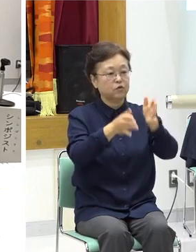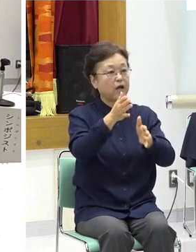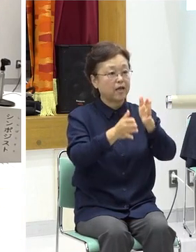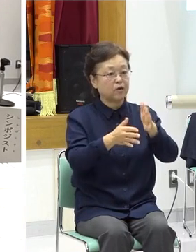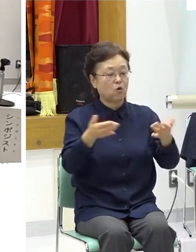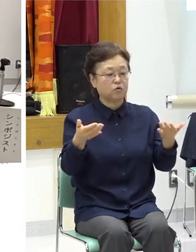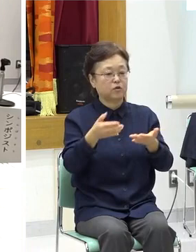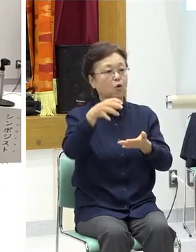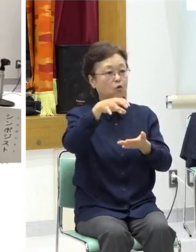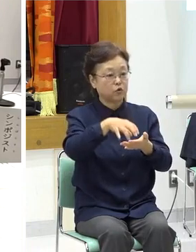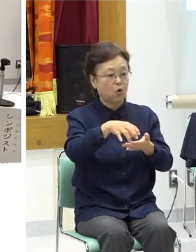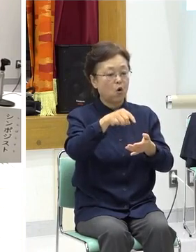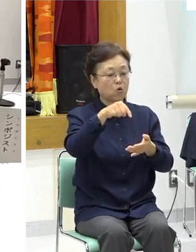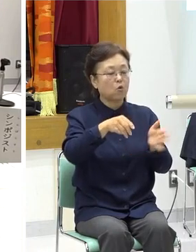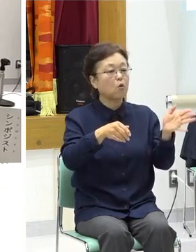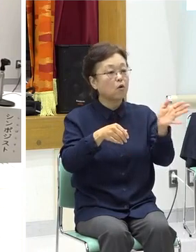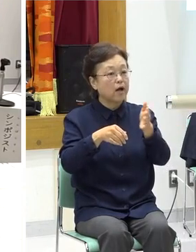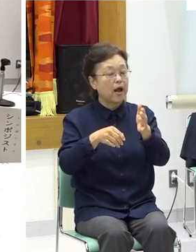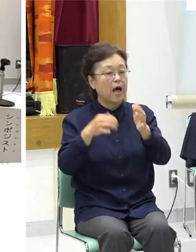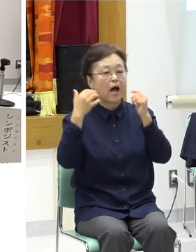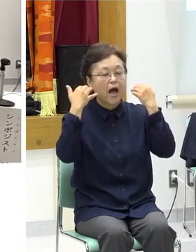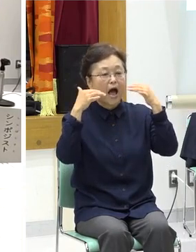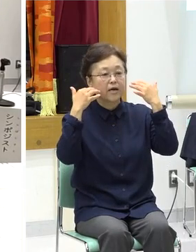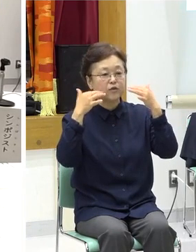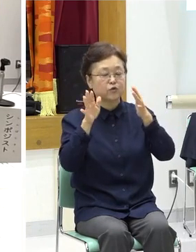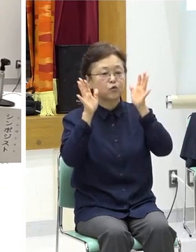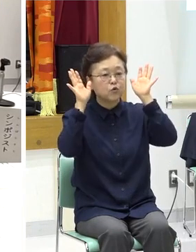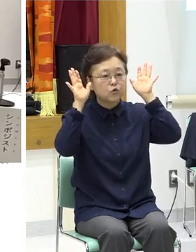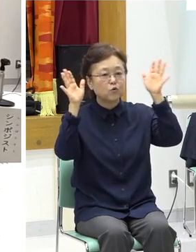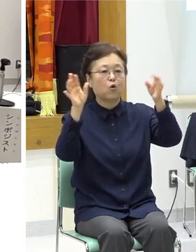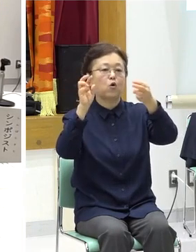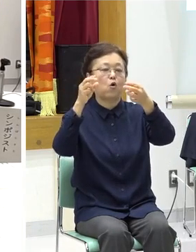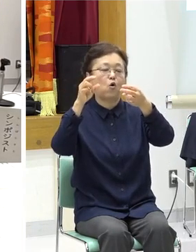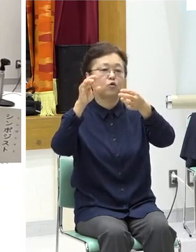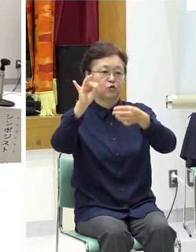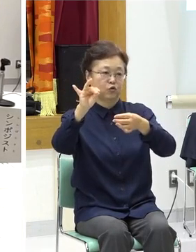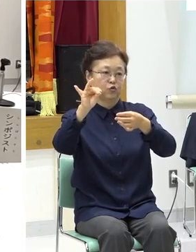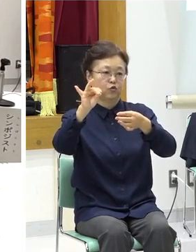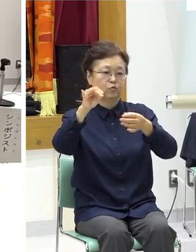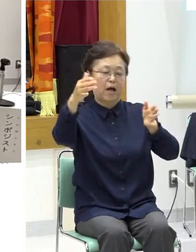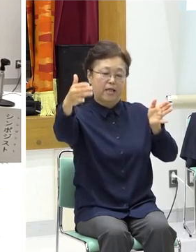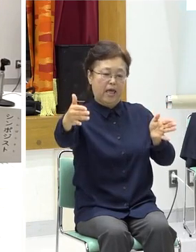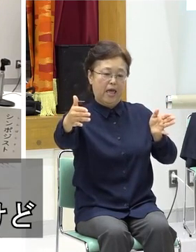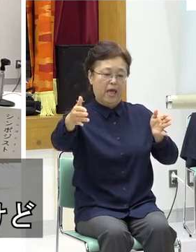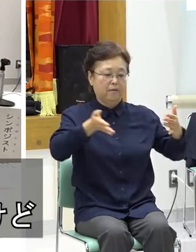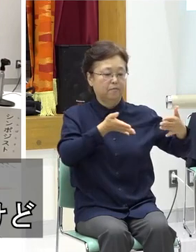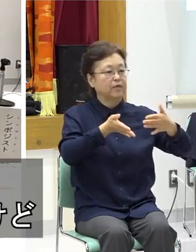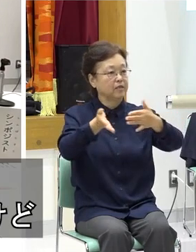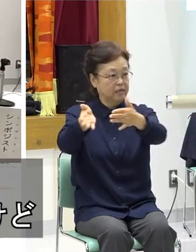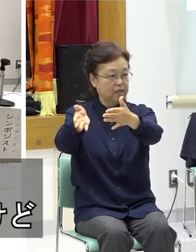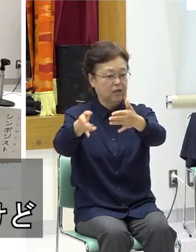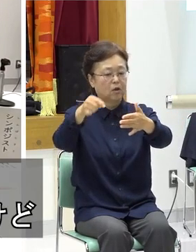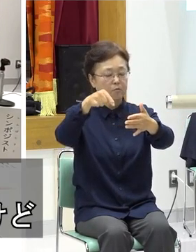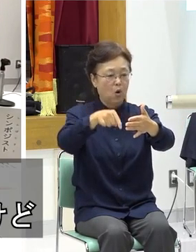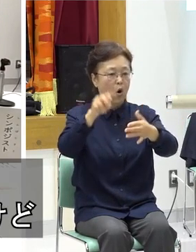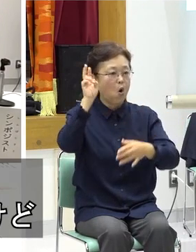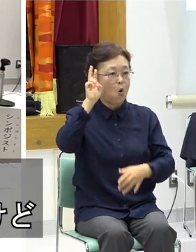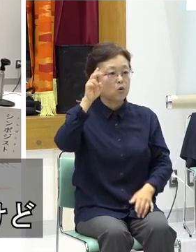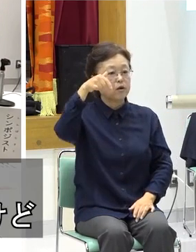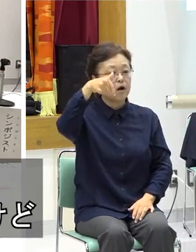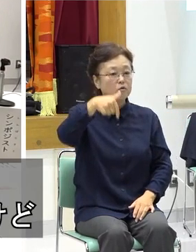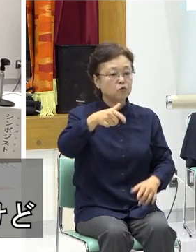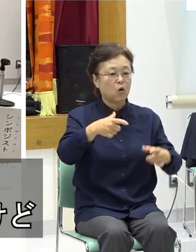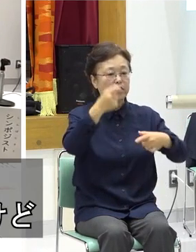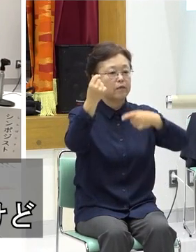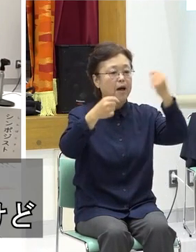介護事業所があるんですけどね、そこから阪急豊津駅まで行く歩道がですね、これも大阪府の茨城土